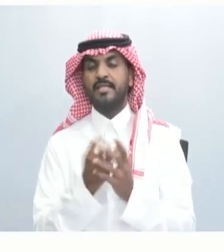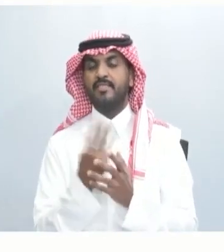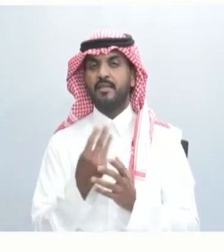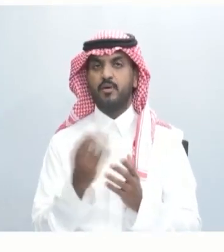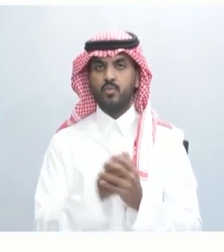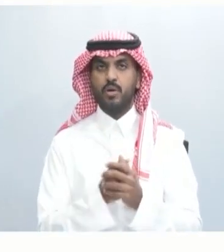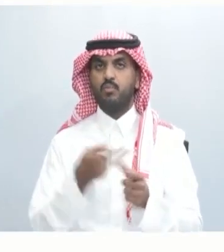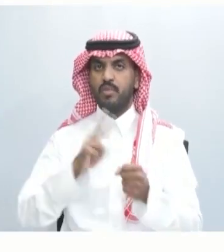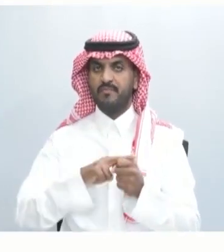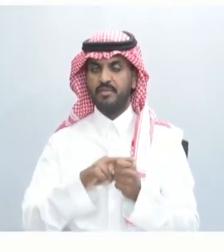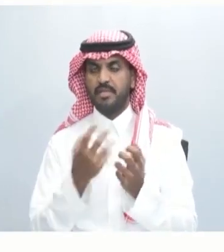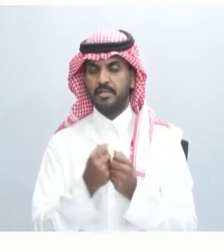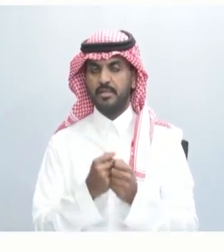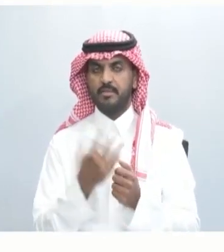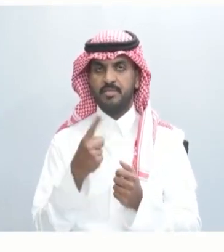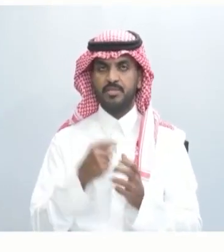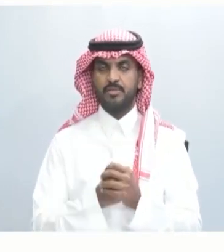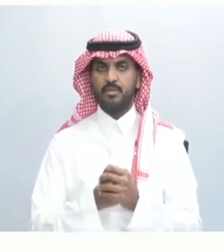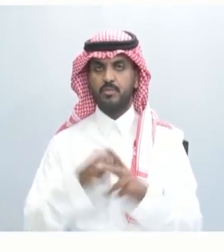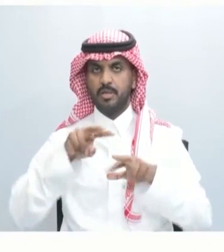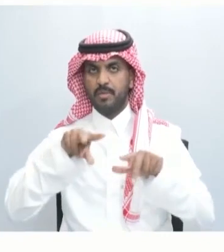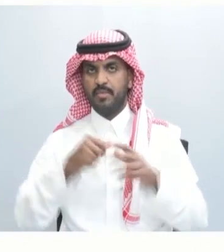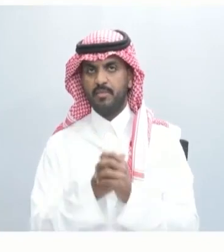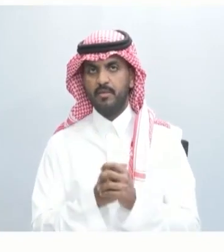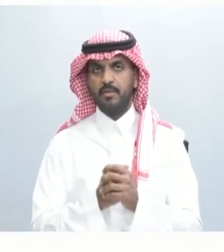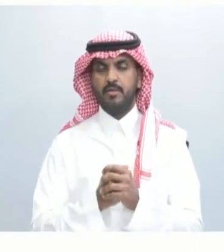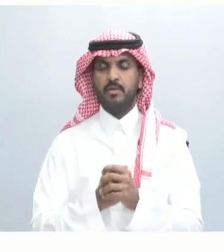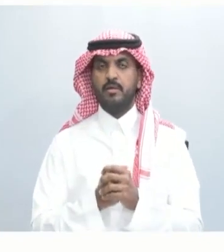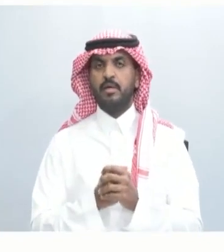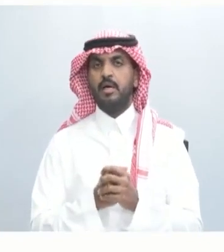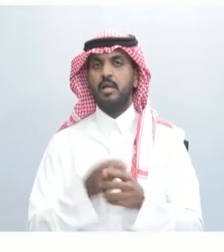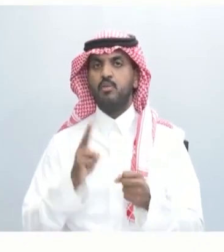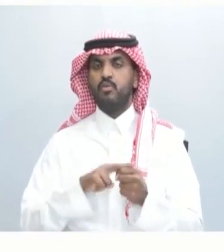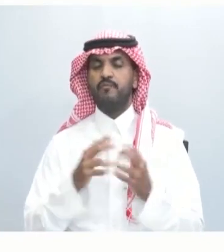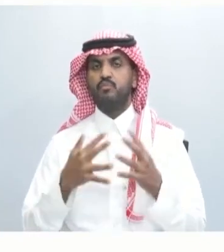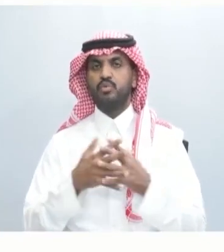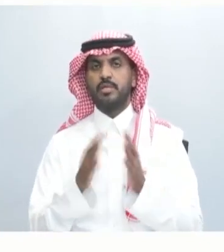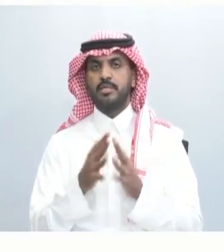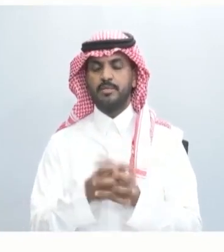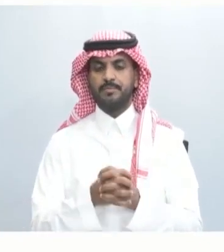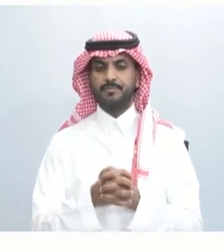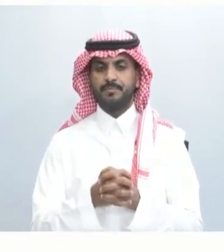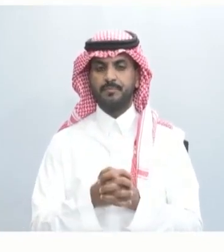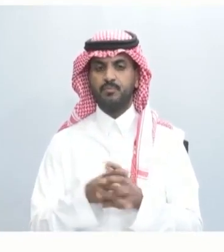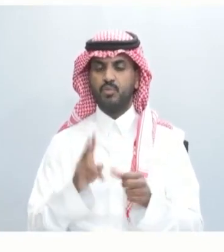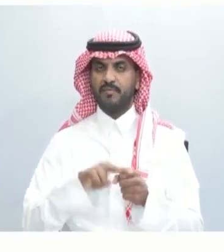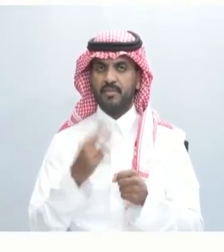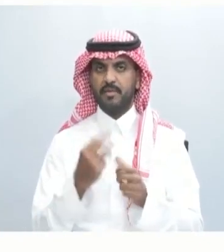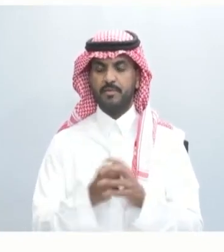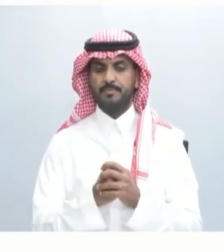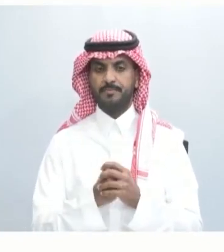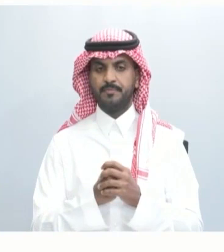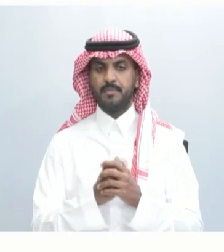مضاعفات العدد 15 ومن ثم نبحث عن المضاعف المشترك الاصغر اذا مضاعفات العدد ثلاثه ابنائي